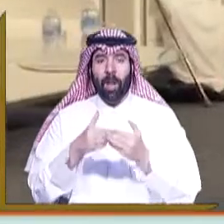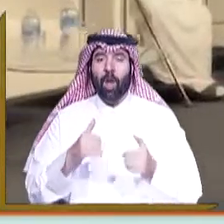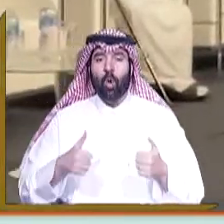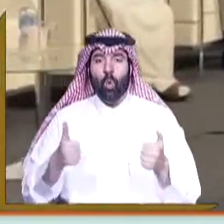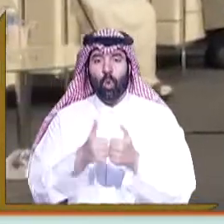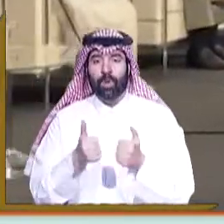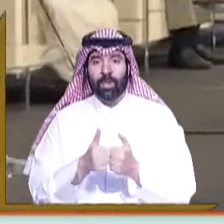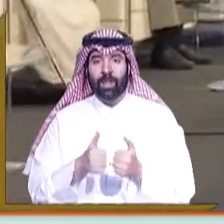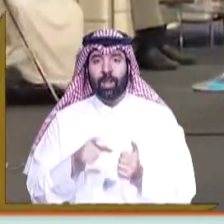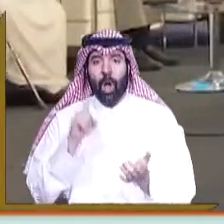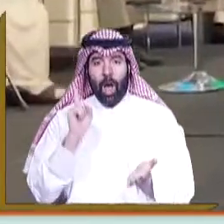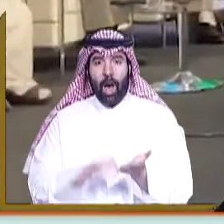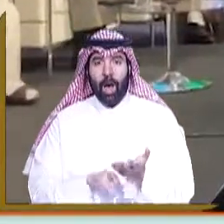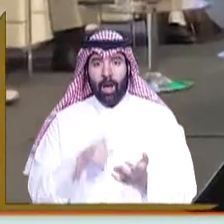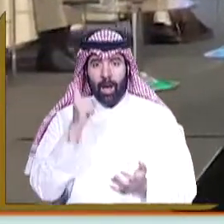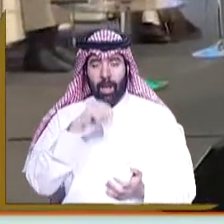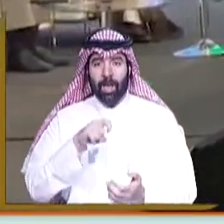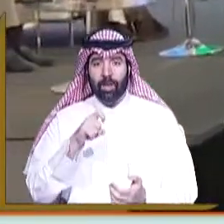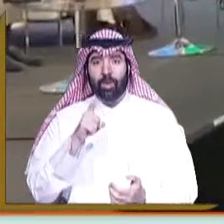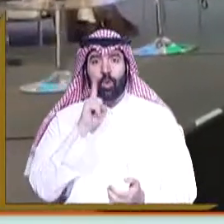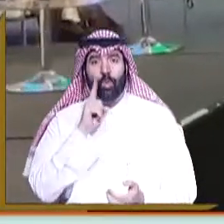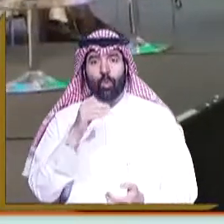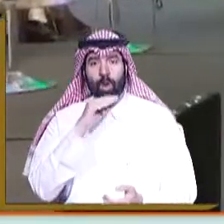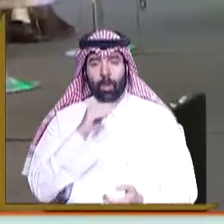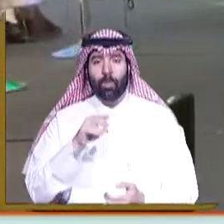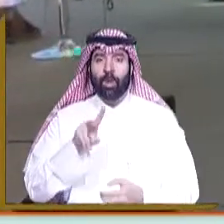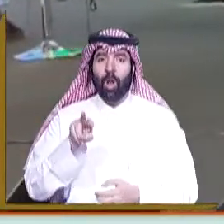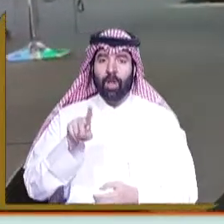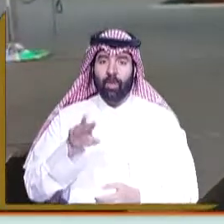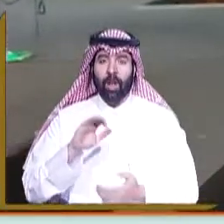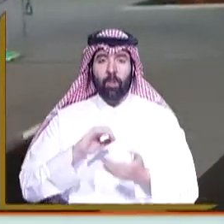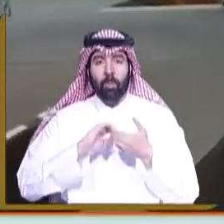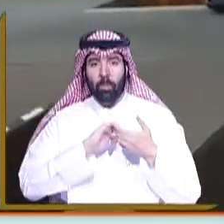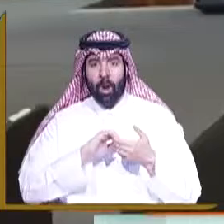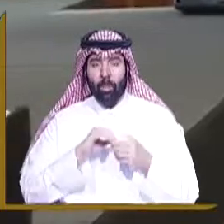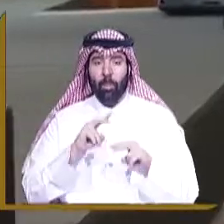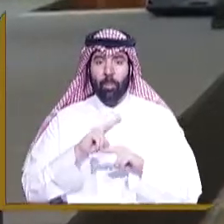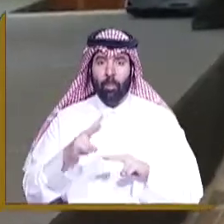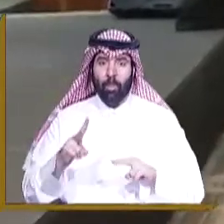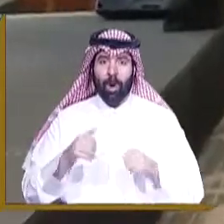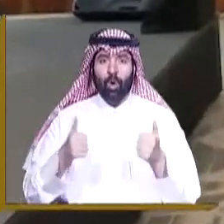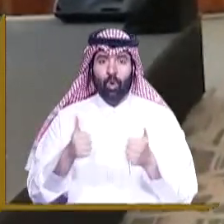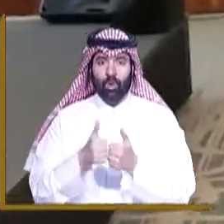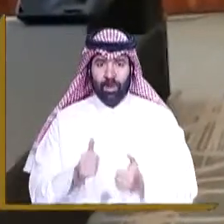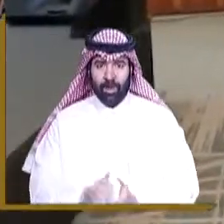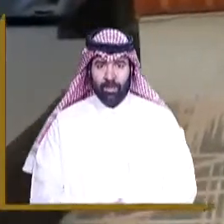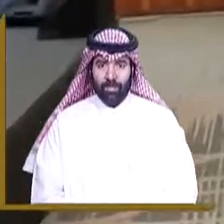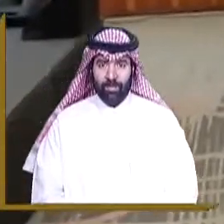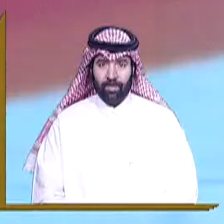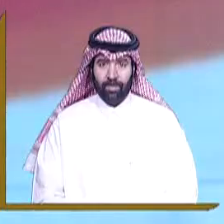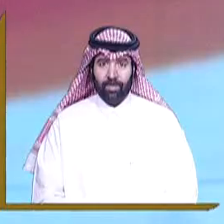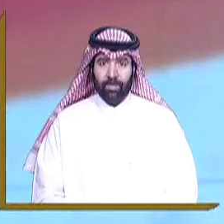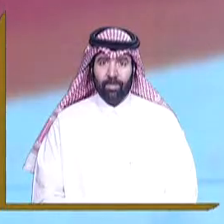والحقوق المتبادلة بين الوالدين والأولاد والحقوق المتبادلة بين الزوجين.